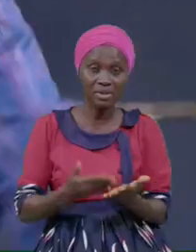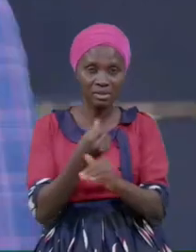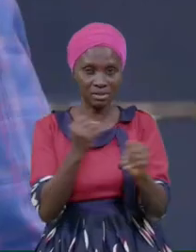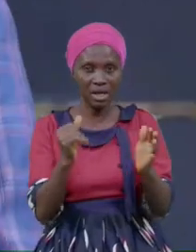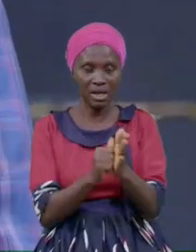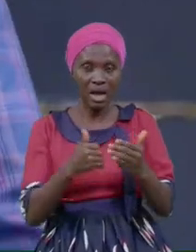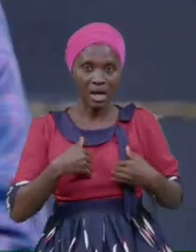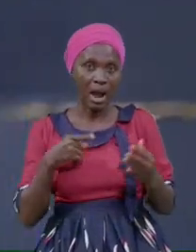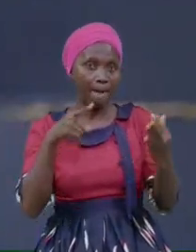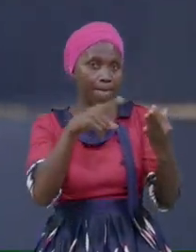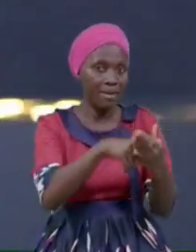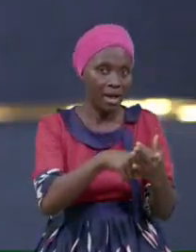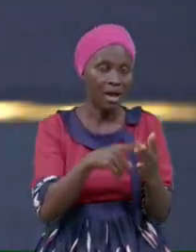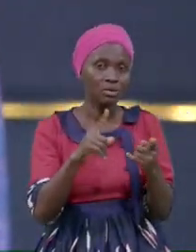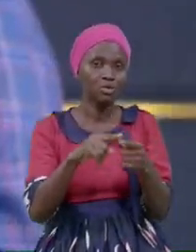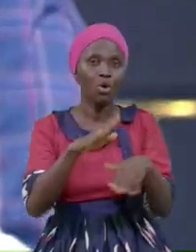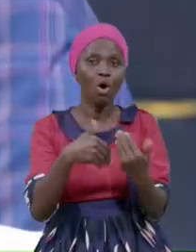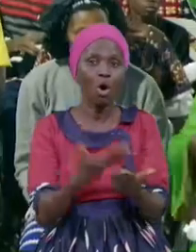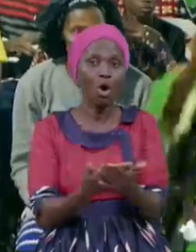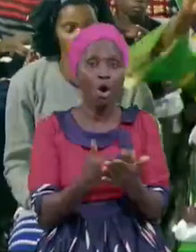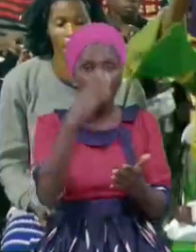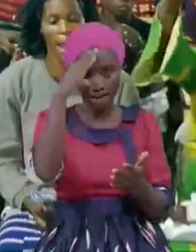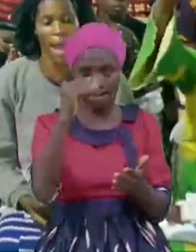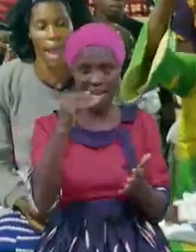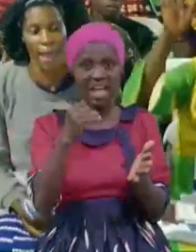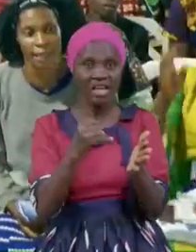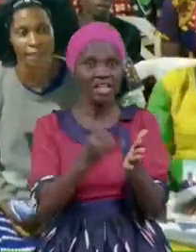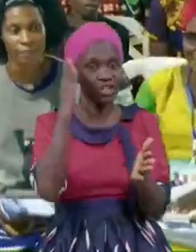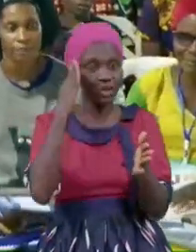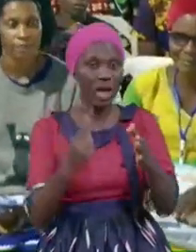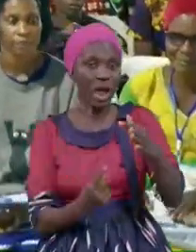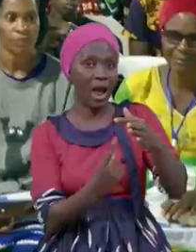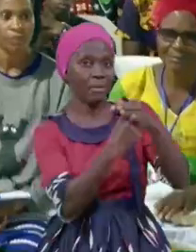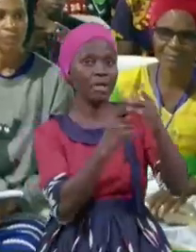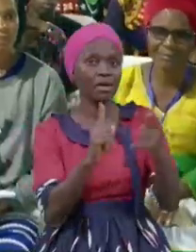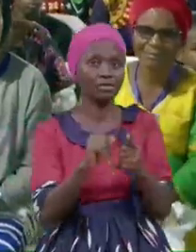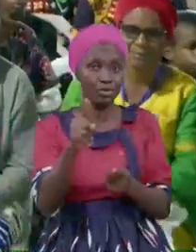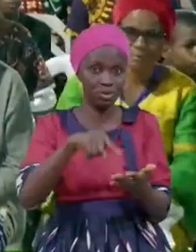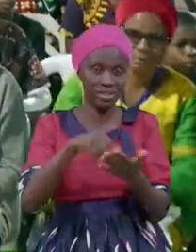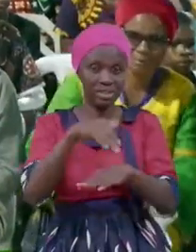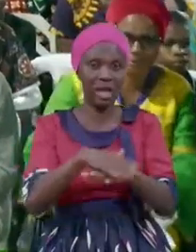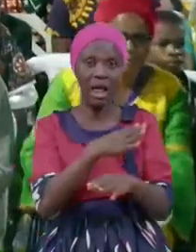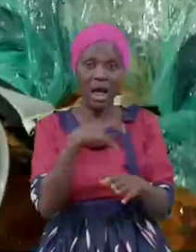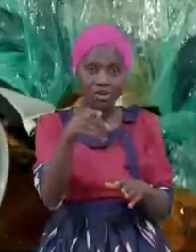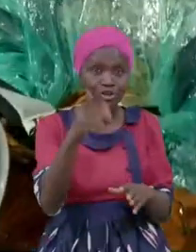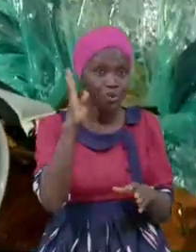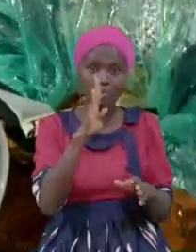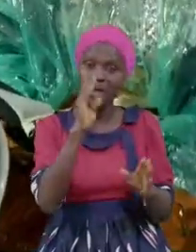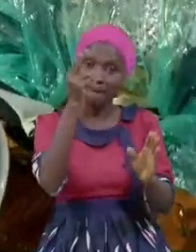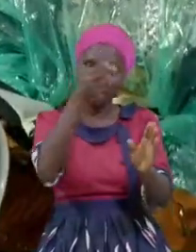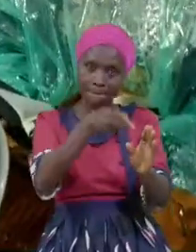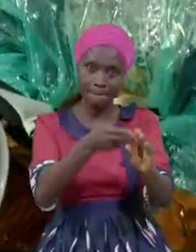été manifestée à tous les hommes. Et elle t'apparaît ce soir. Tu seras participant ce